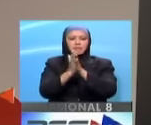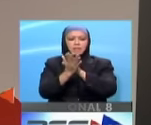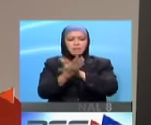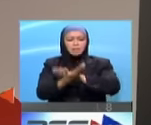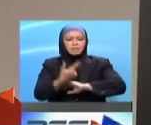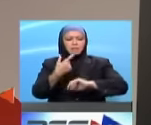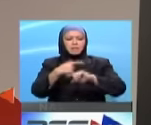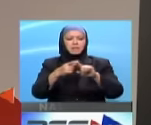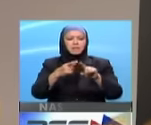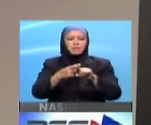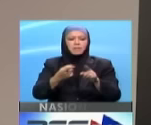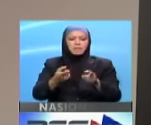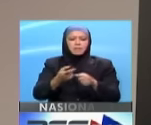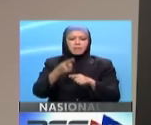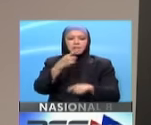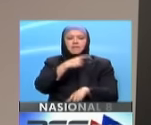Station.